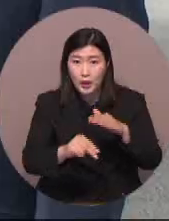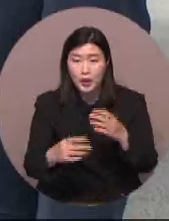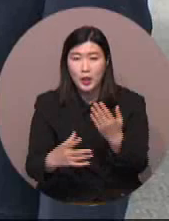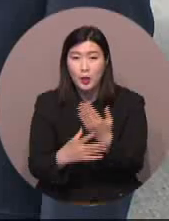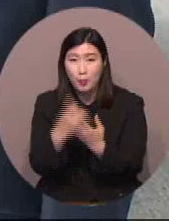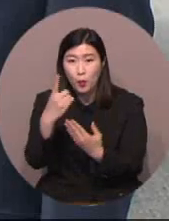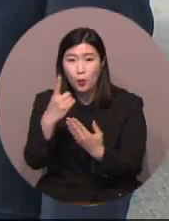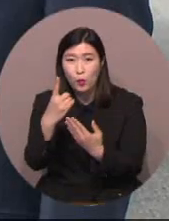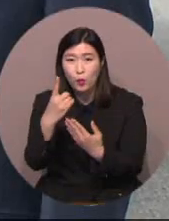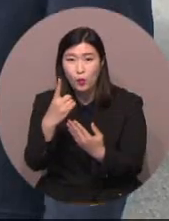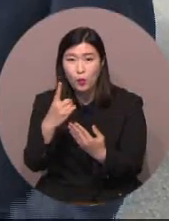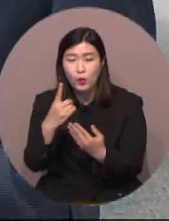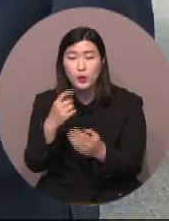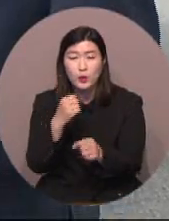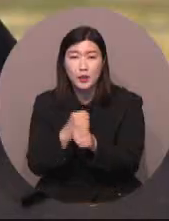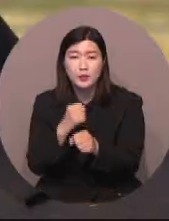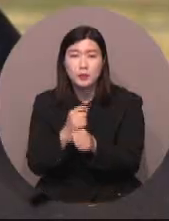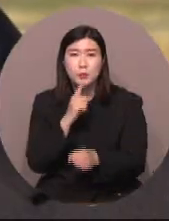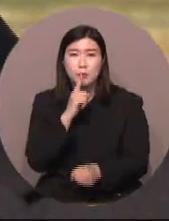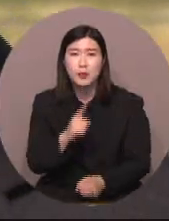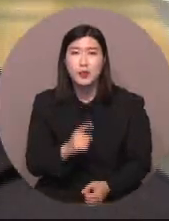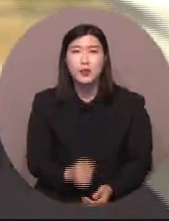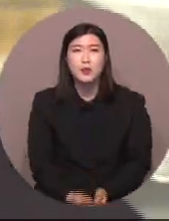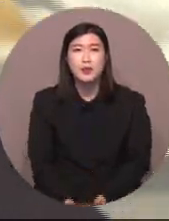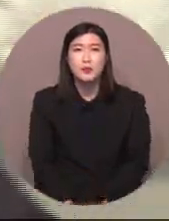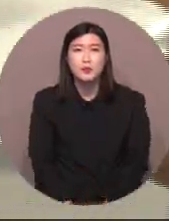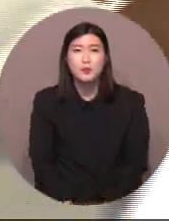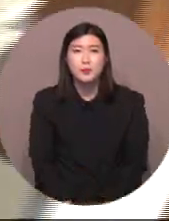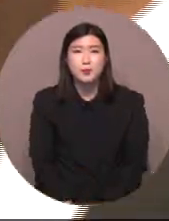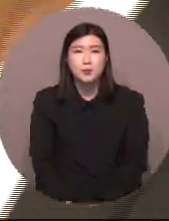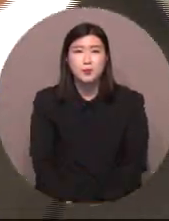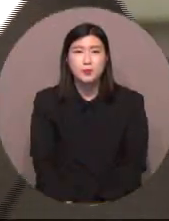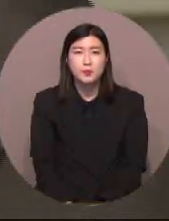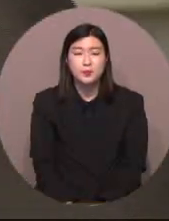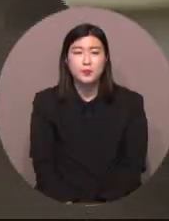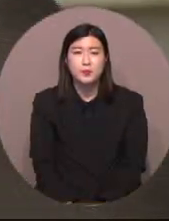개발 등을 약속했습니다 mbc es 김광현 입니다